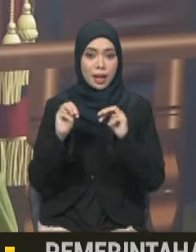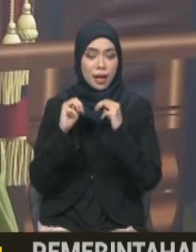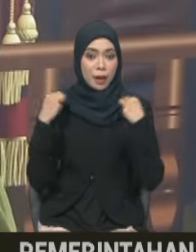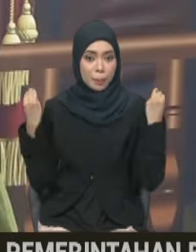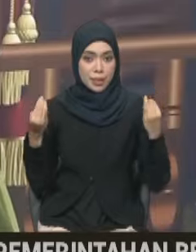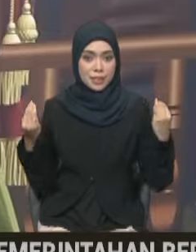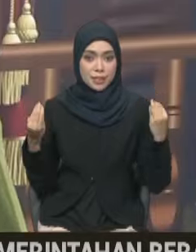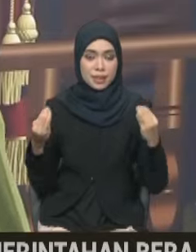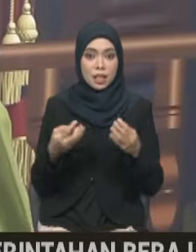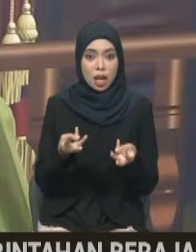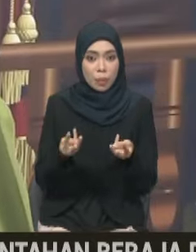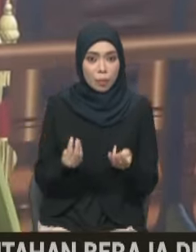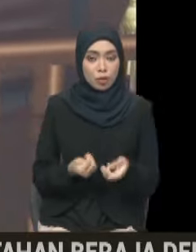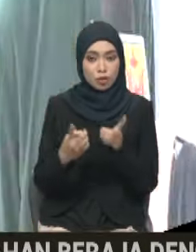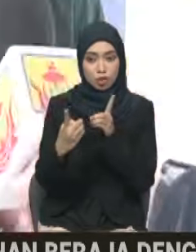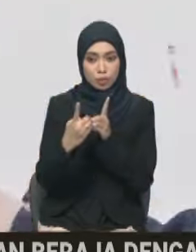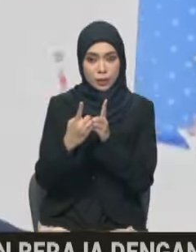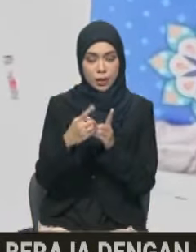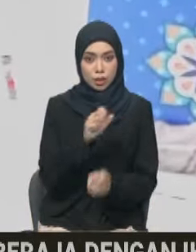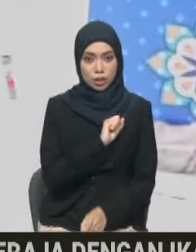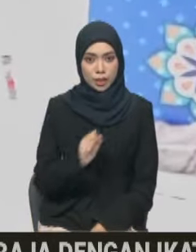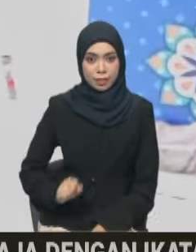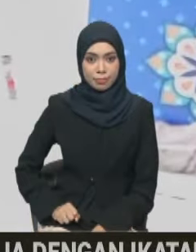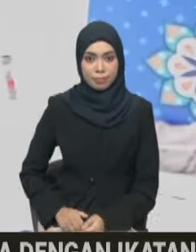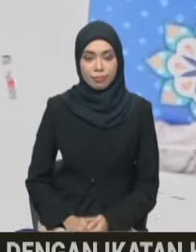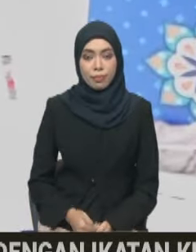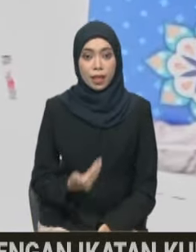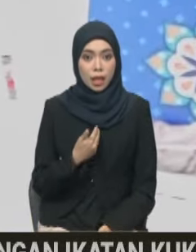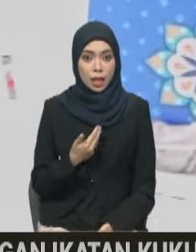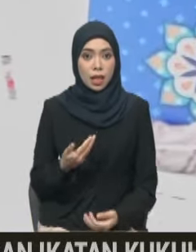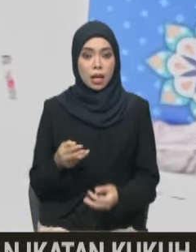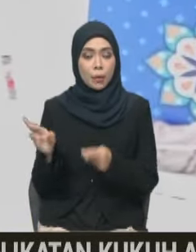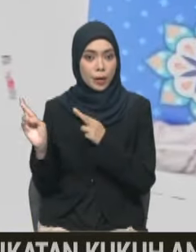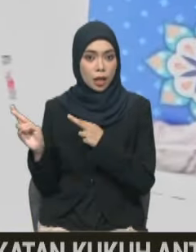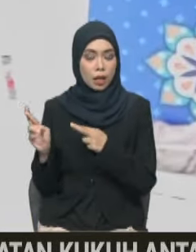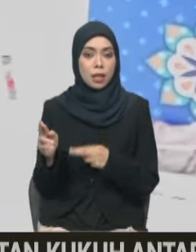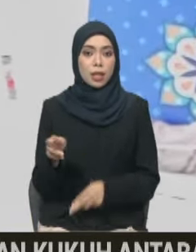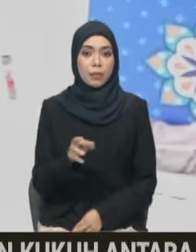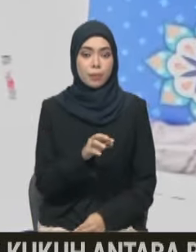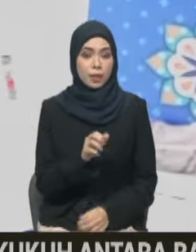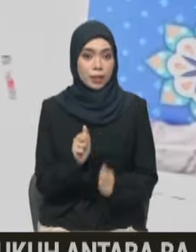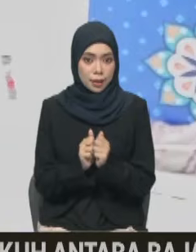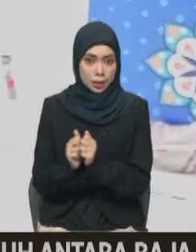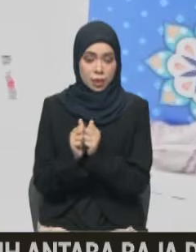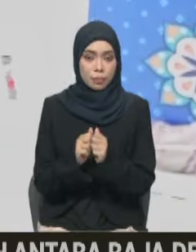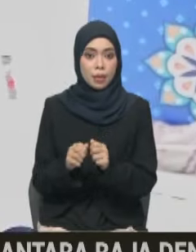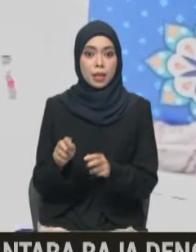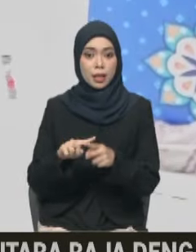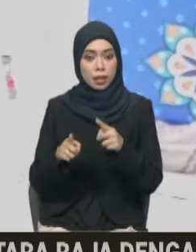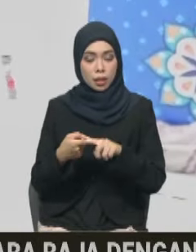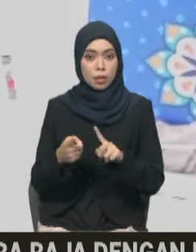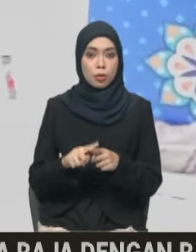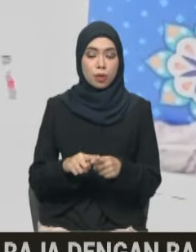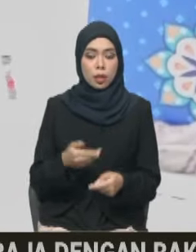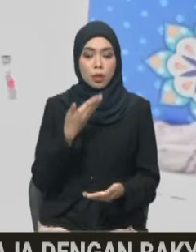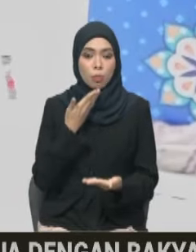berasa teruja untuk berjumpa dengan Kebawah Duli. Saya berharap saya dan rakan-rakan akan buat yang terbaik di